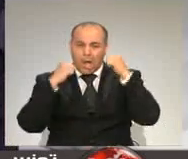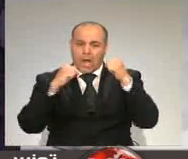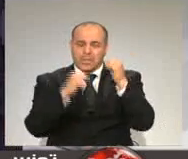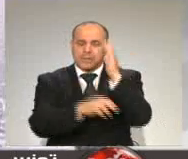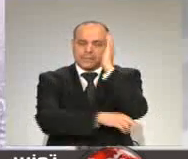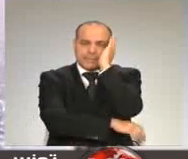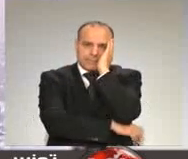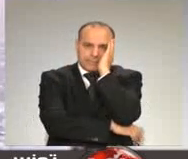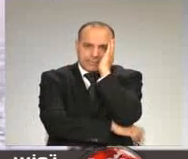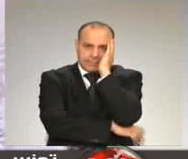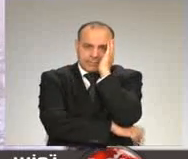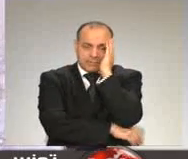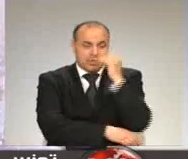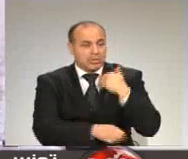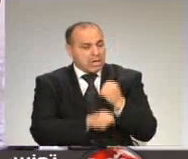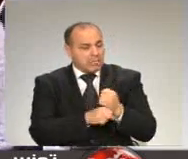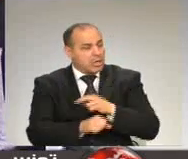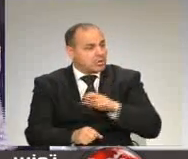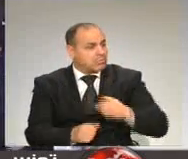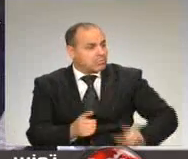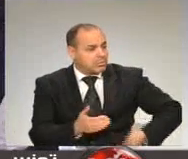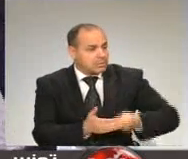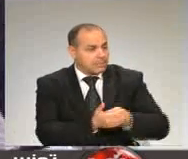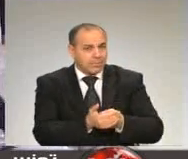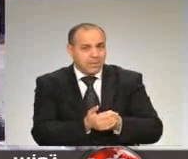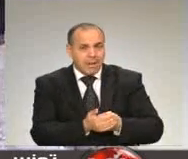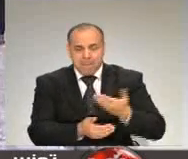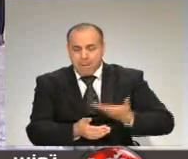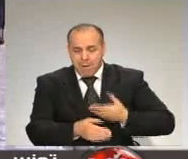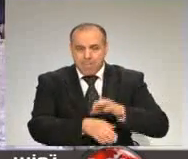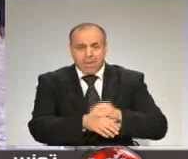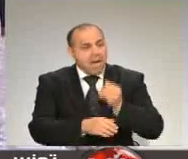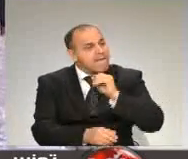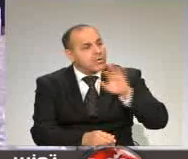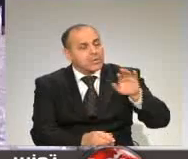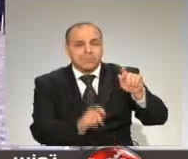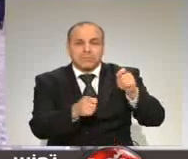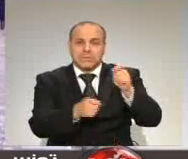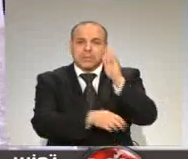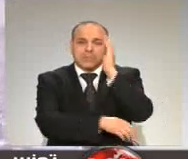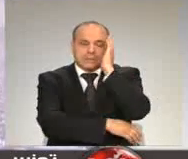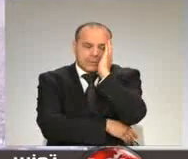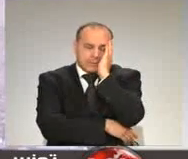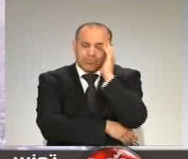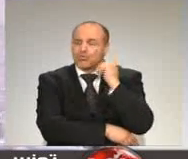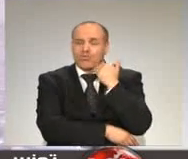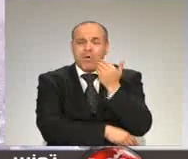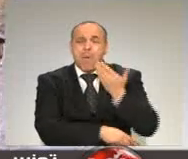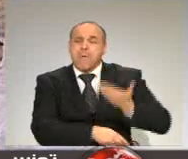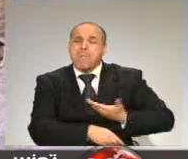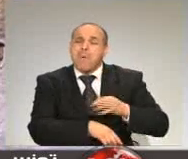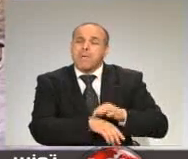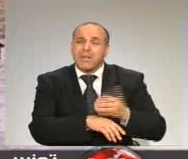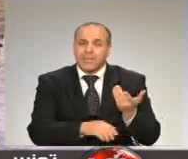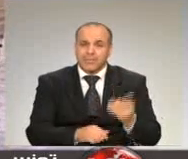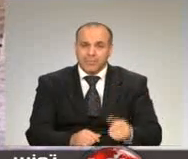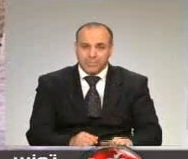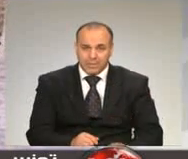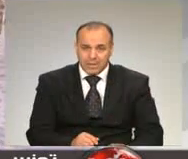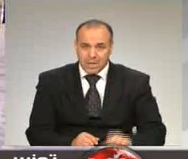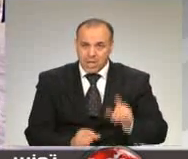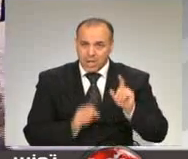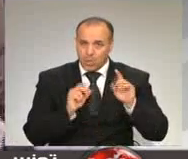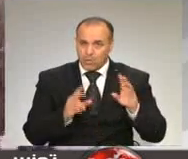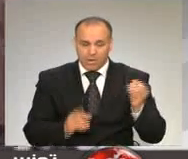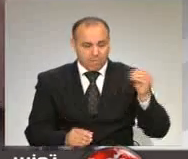تقرف. جاي فوق الخدمه وكذا، عندي الوالده مريضه، شنو نبعث لهم فلوس؟ مش معقول والله، لو معقول والله. ارينا يتسبوا نهار 18